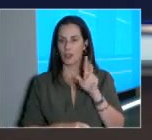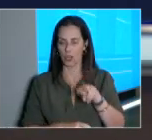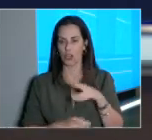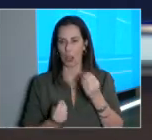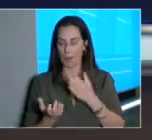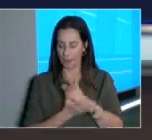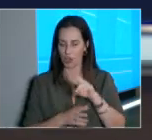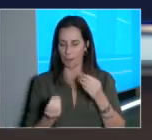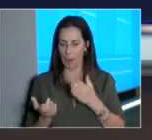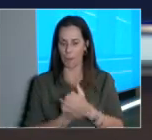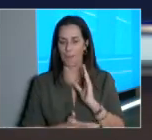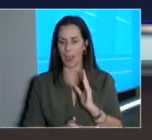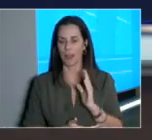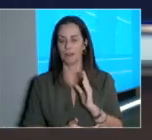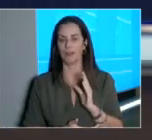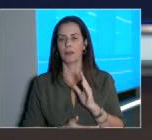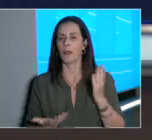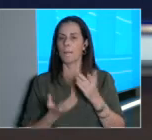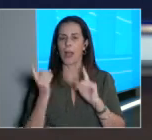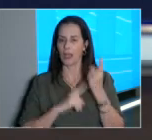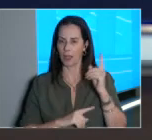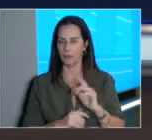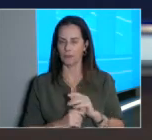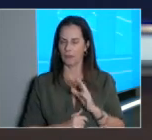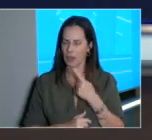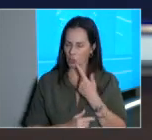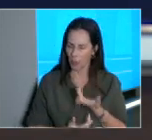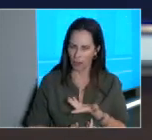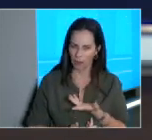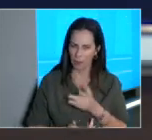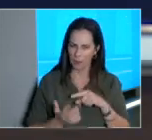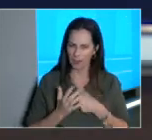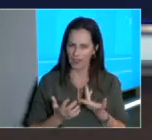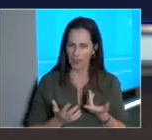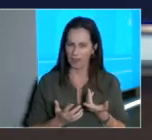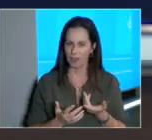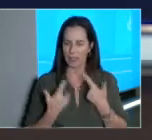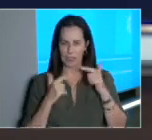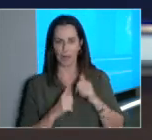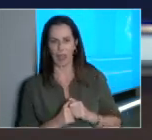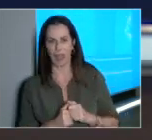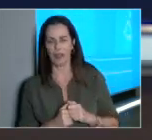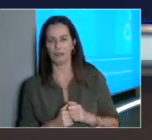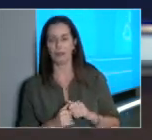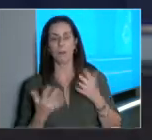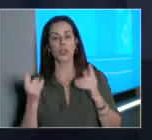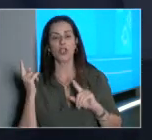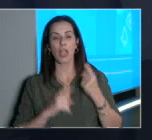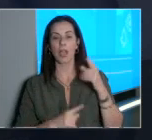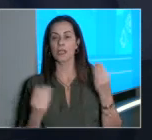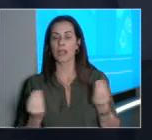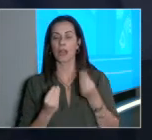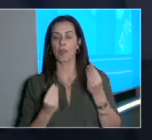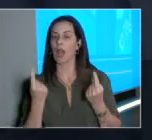הרבה אמת, יש פה הרבה אמת. תראה, מה קרה שם? מה זה הרבה אמת? בוא, אני אסביר לך. מה שקרה שם זה